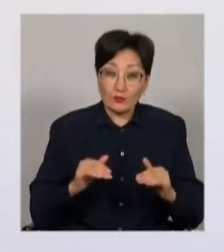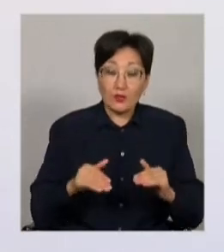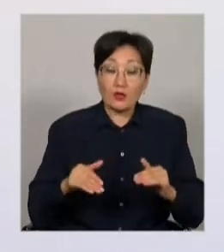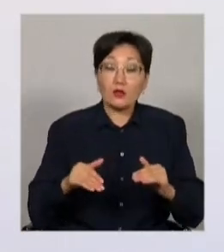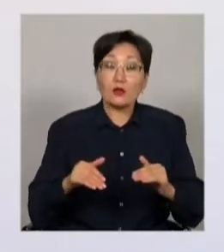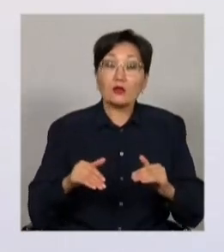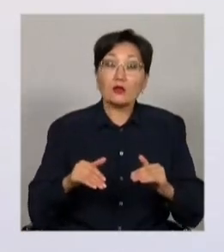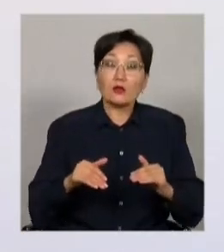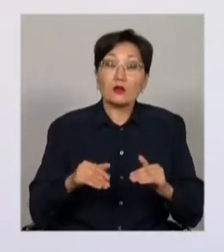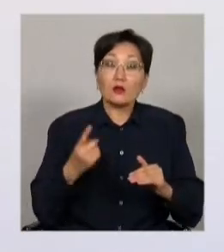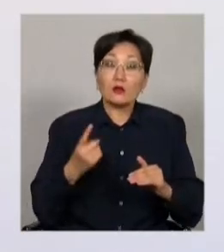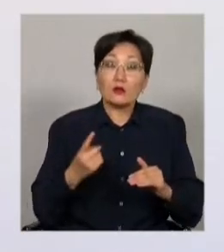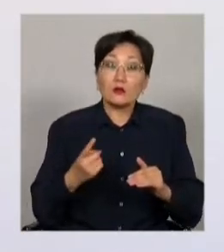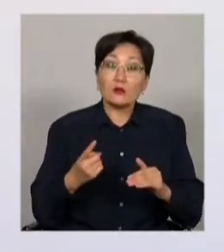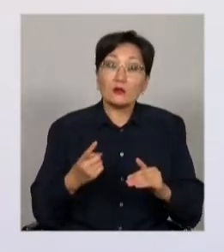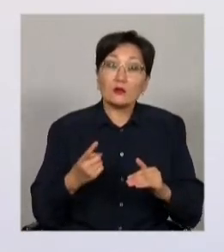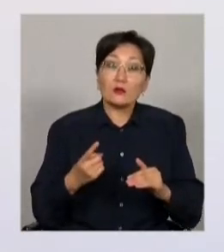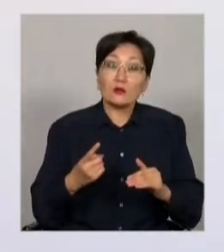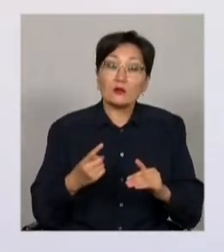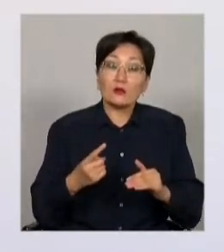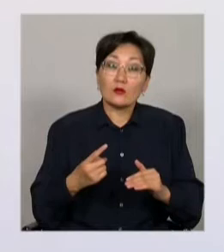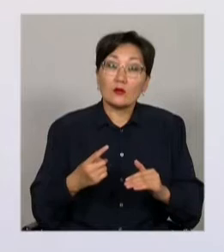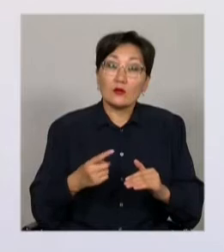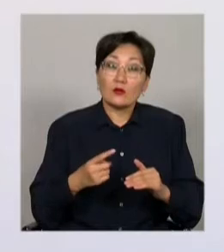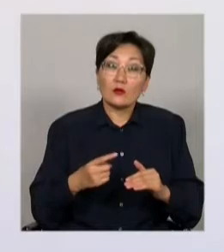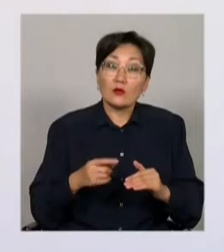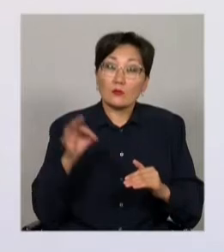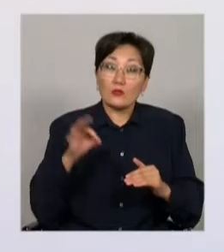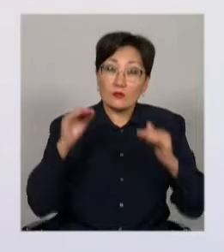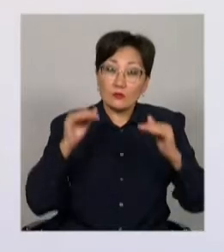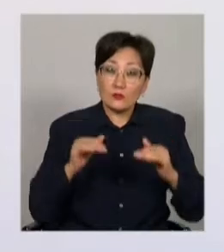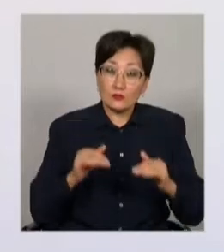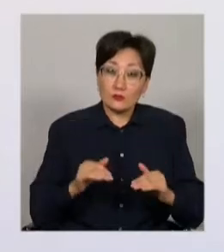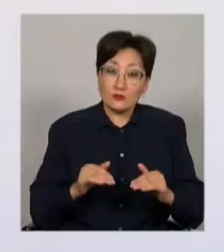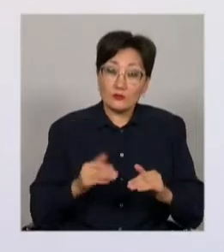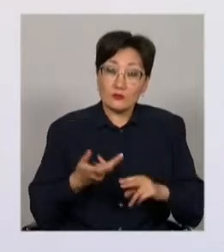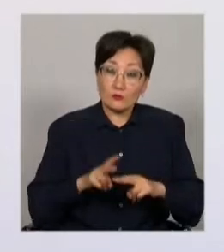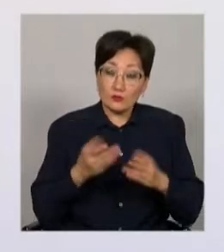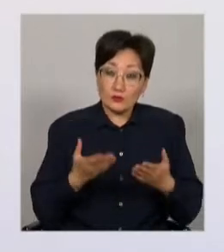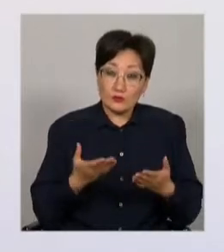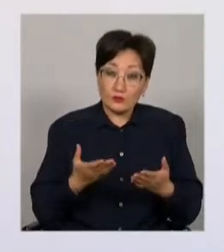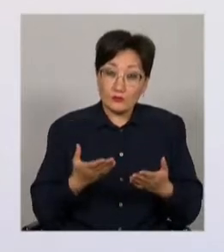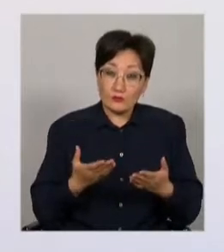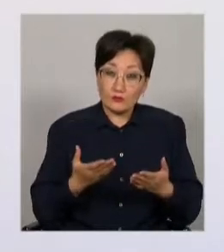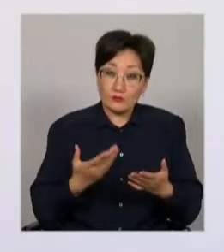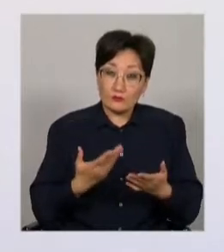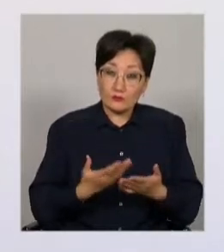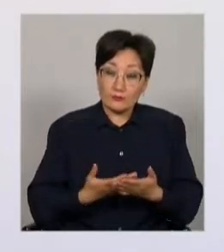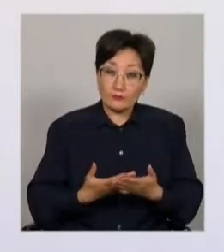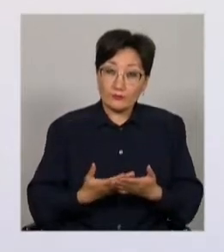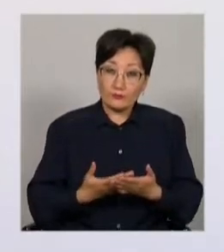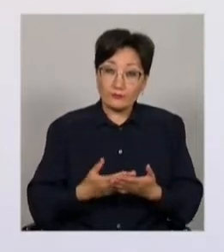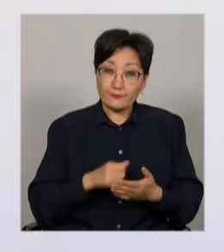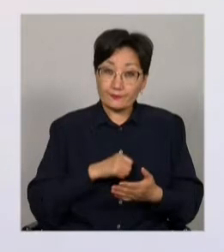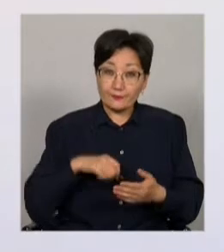барлығы бір тенденцияны сақтай отырып төмен қарай кеткен. Сол себепті бұл жерде бір айтарлықтай ең